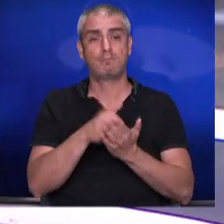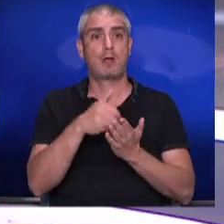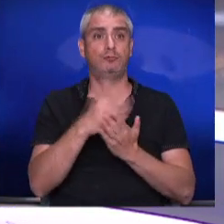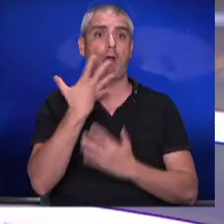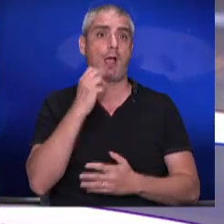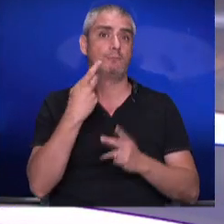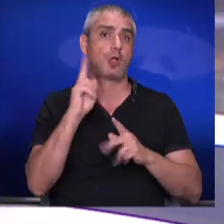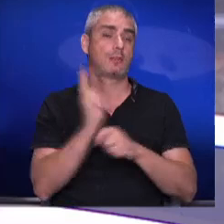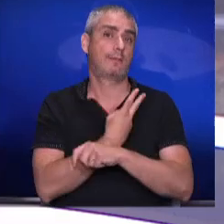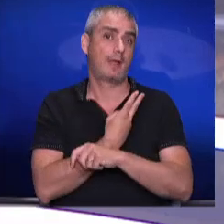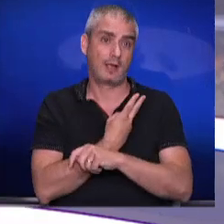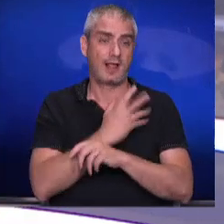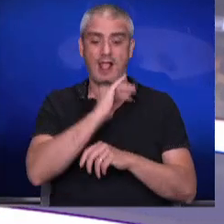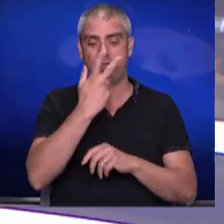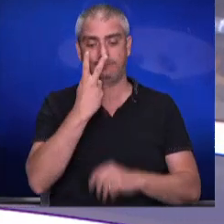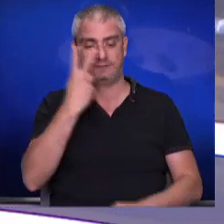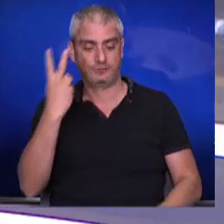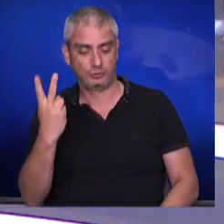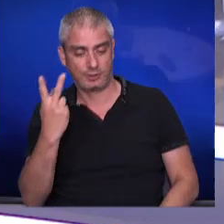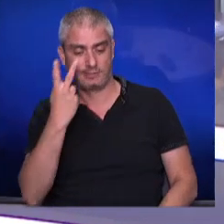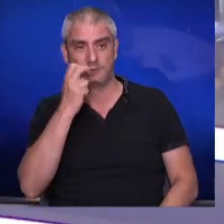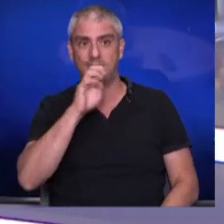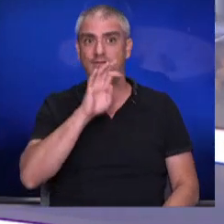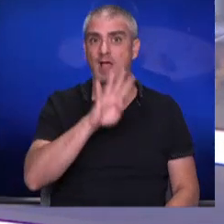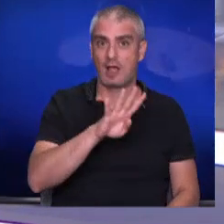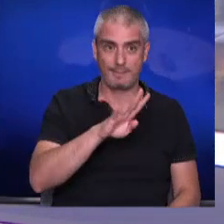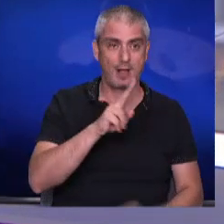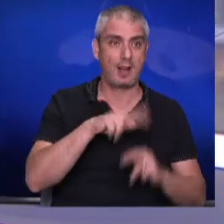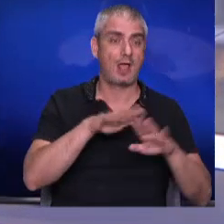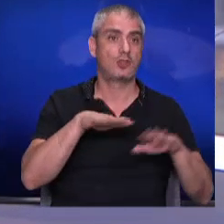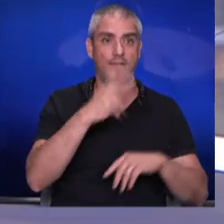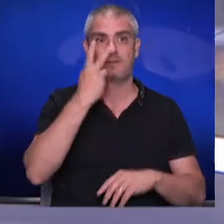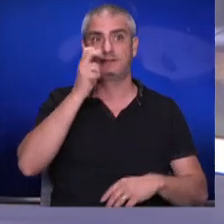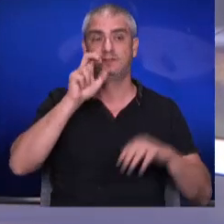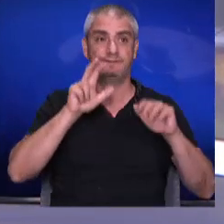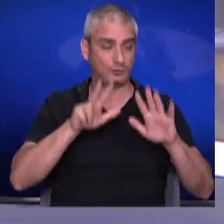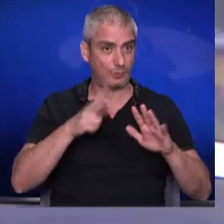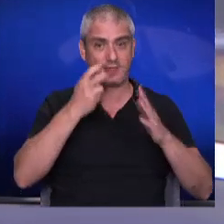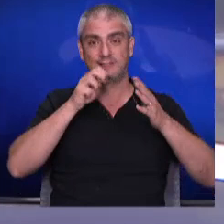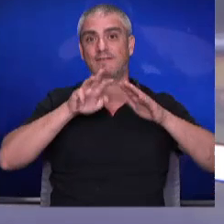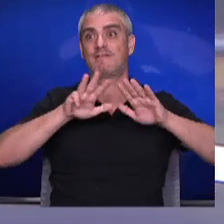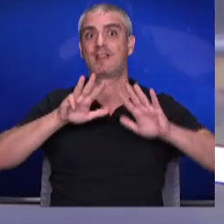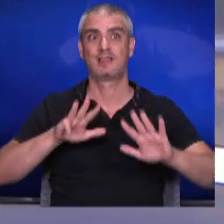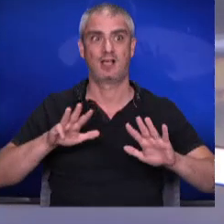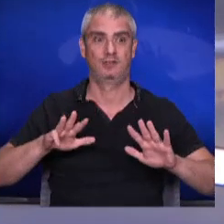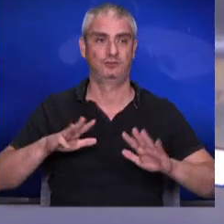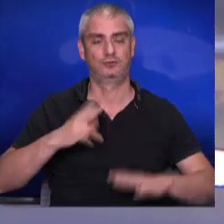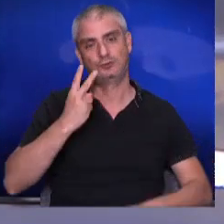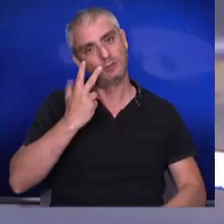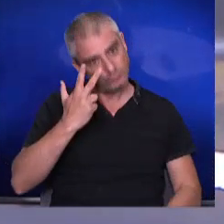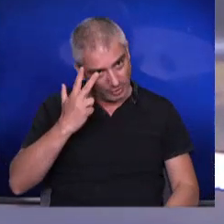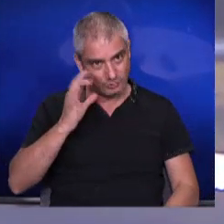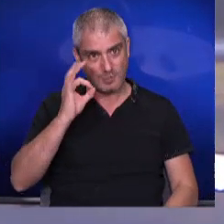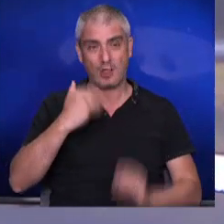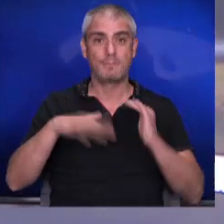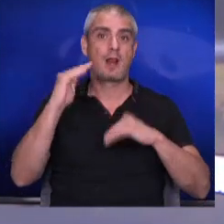חם מהרגיל. בערים 22-24 מעלות, לאורך מישור החוף 28-29 מעלות. 2-3 מעלות מעל